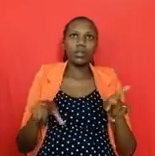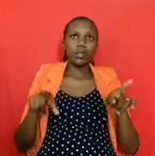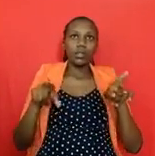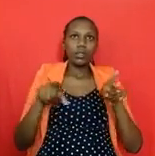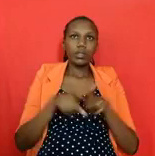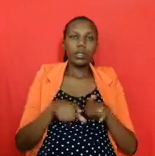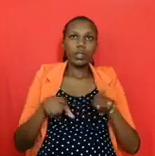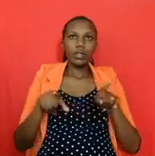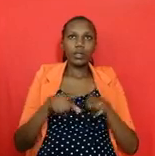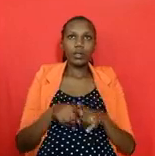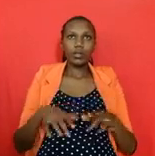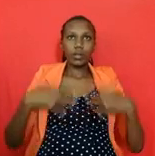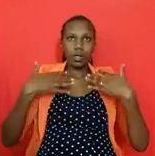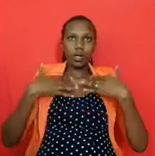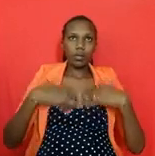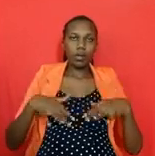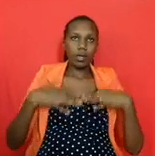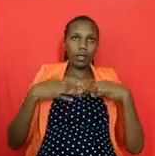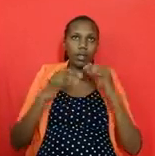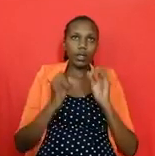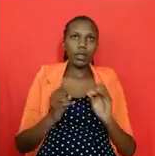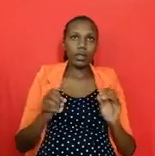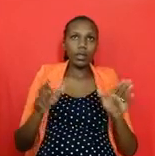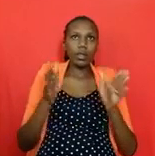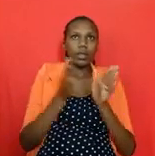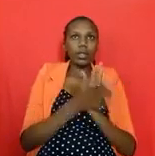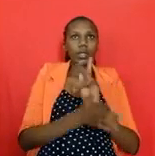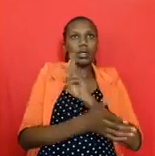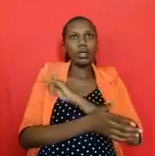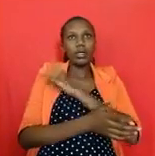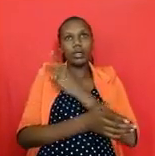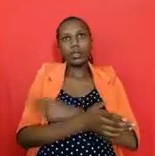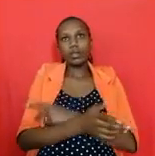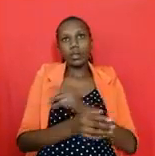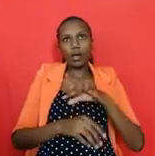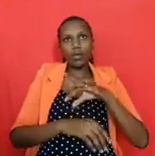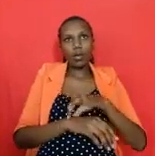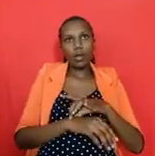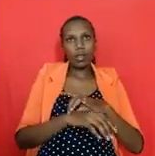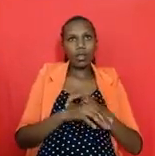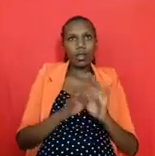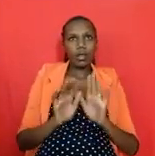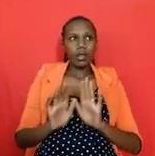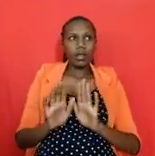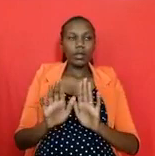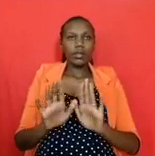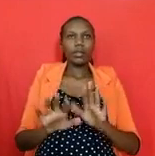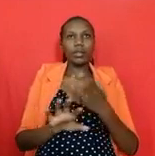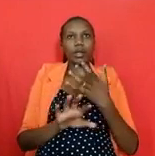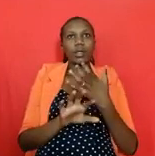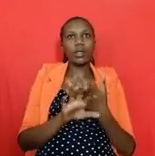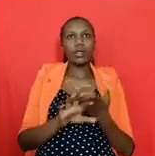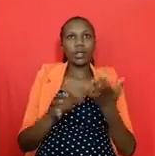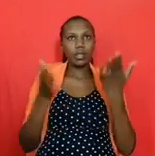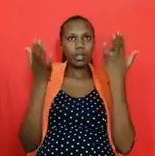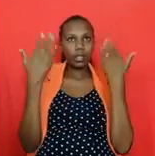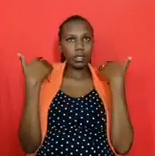ũgetigĩre na ndũkamanyo ĩhinya wathĩ